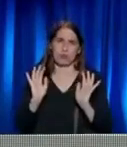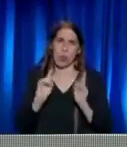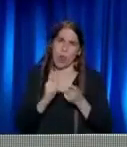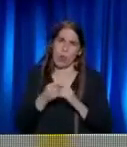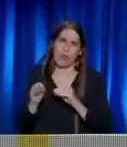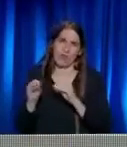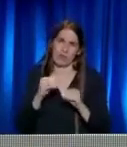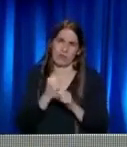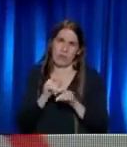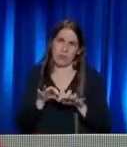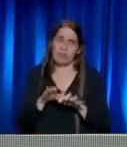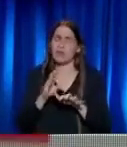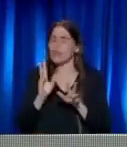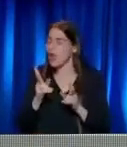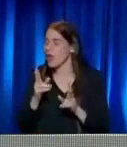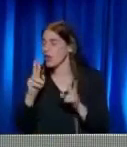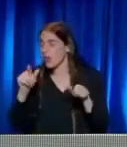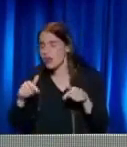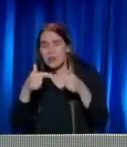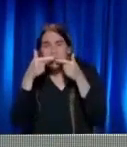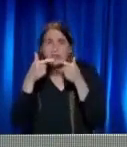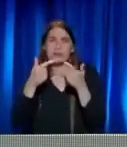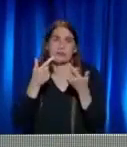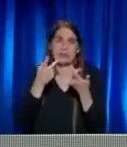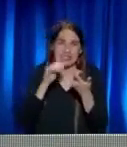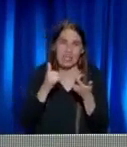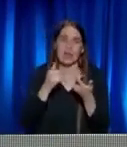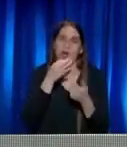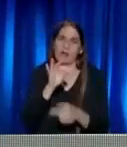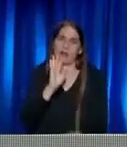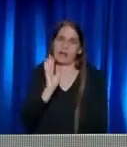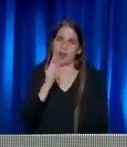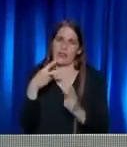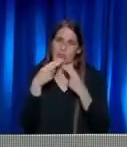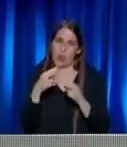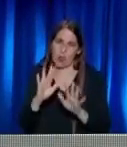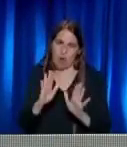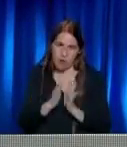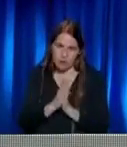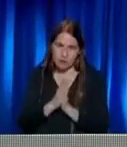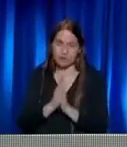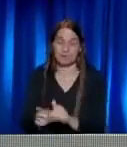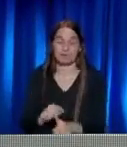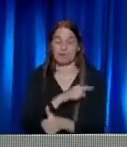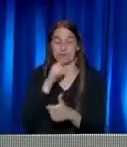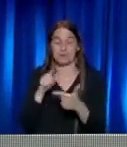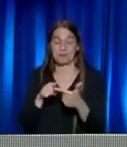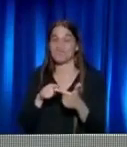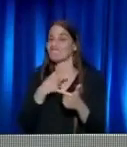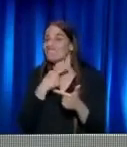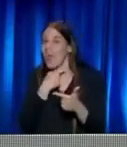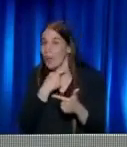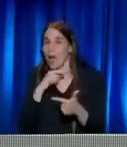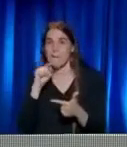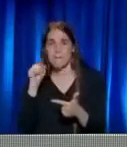לפתור בטלפון, באונליין, בביקורים דיגיטליים, עדיף לפתור אותו ככה. דבר שני, כשאין ברירה ומגיעים,